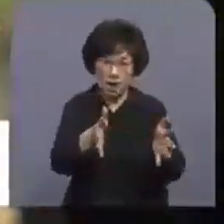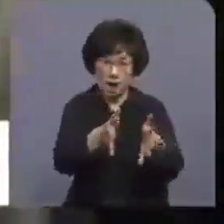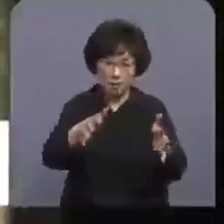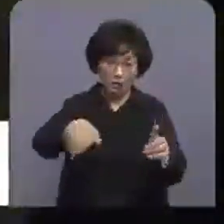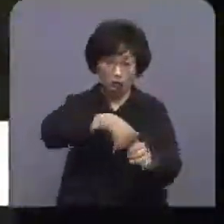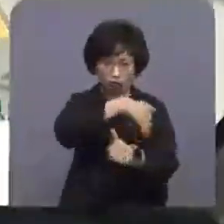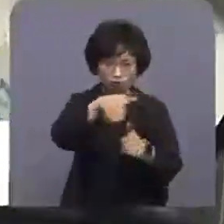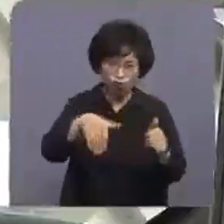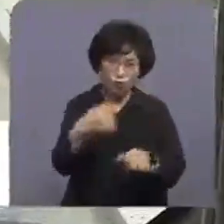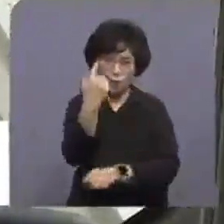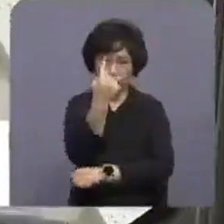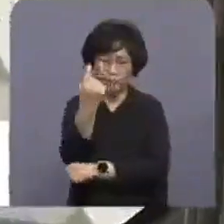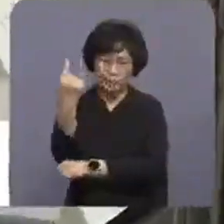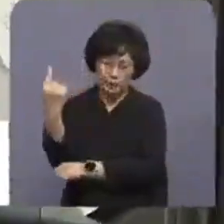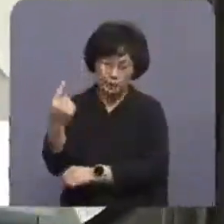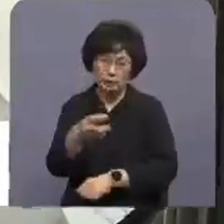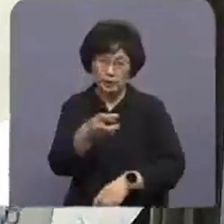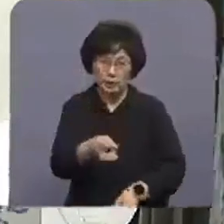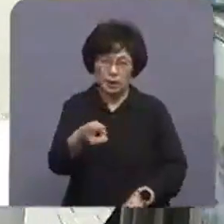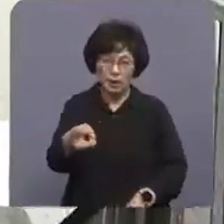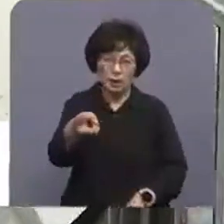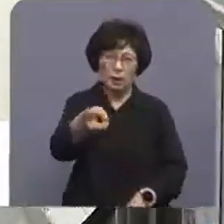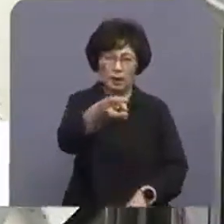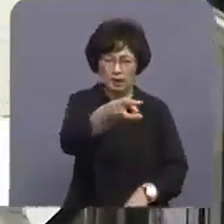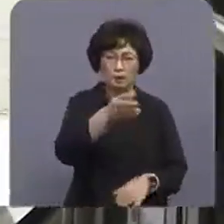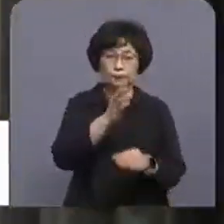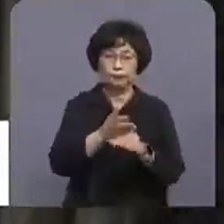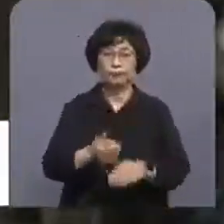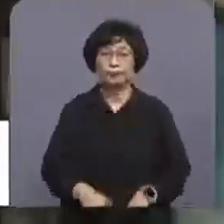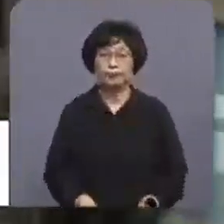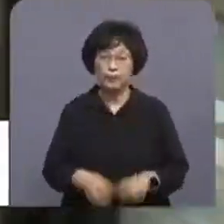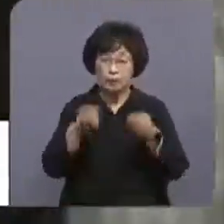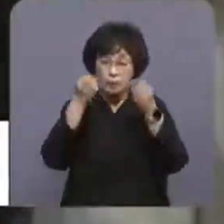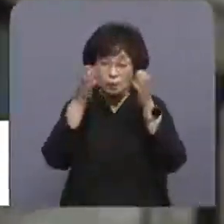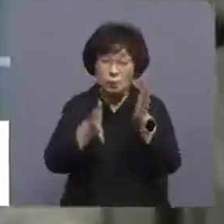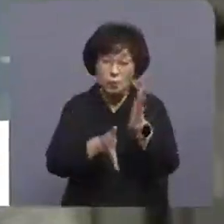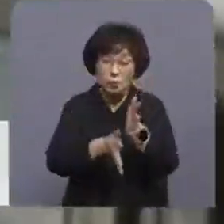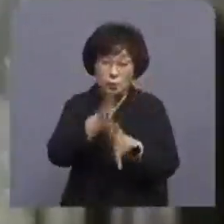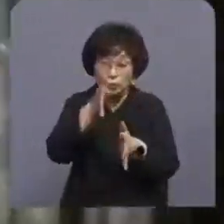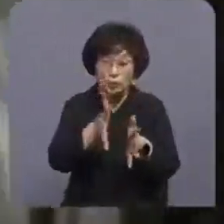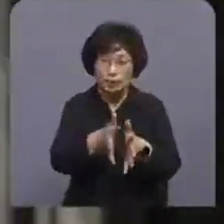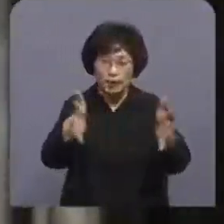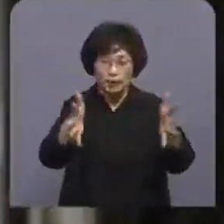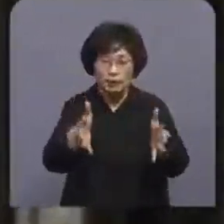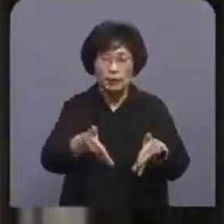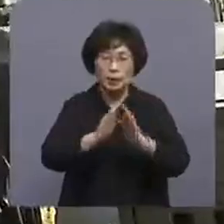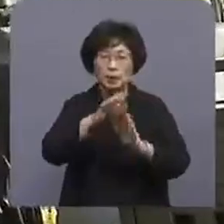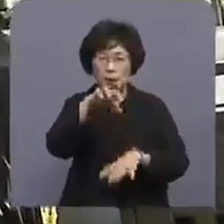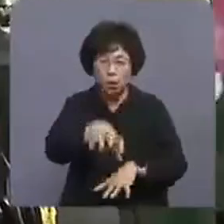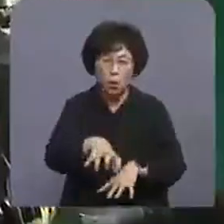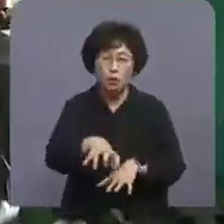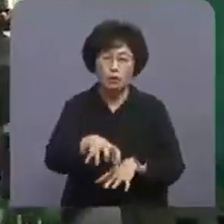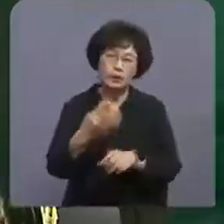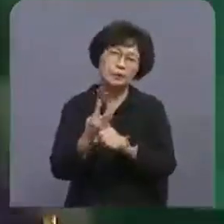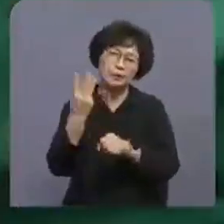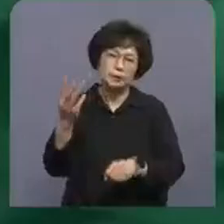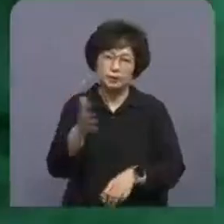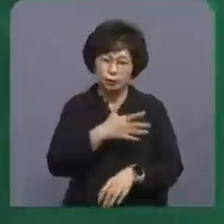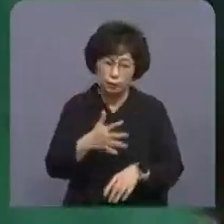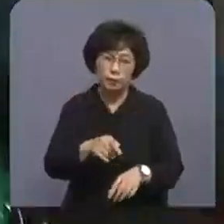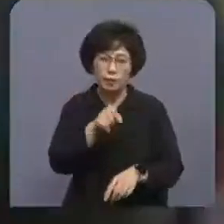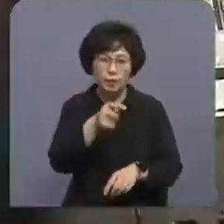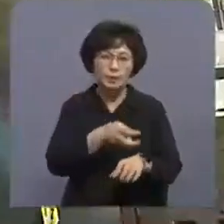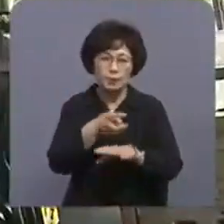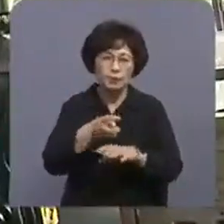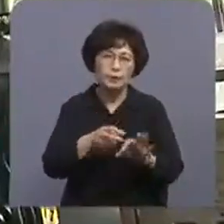인근의 정류장 곳곳을 거치며 둘러갑니다. 신도시가 들어선 3년 전부터 이 버스 노선은